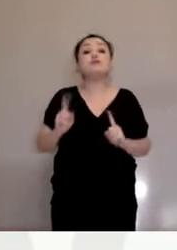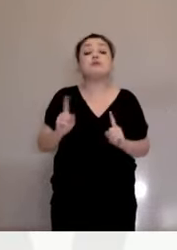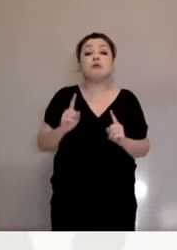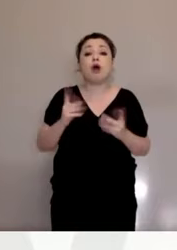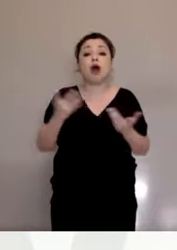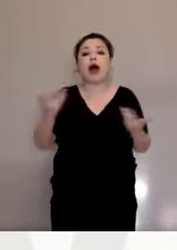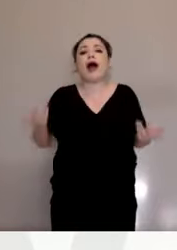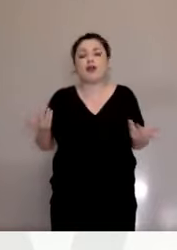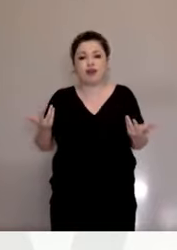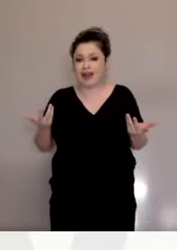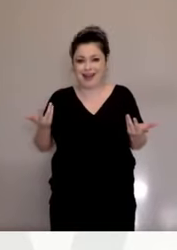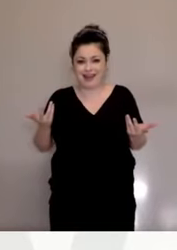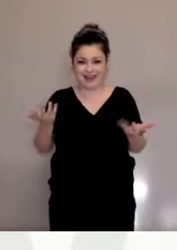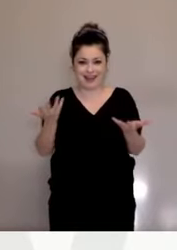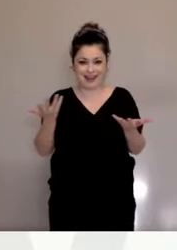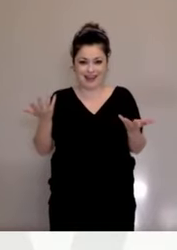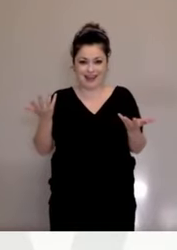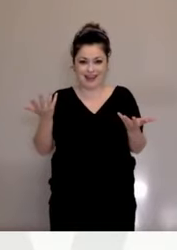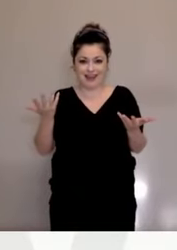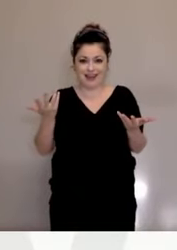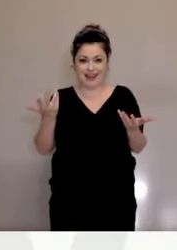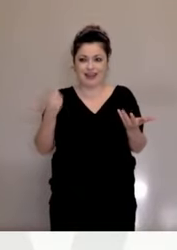allora qui non c'è